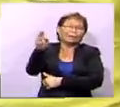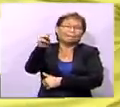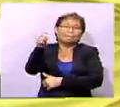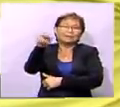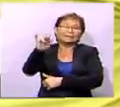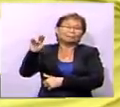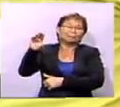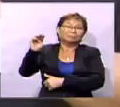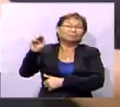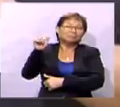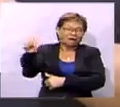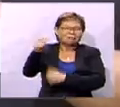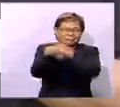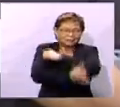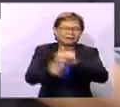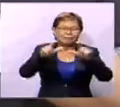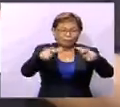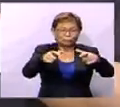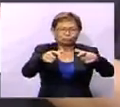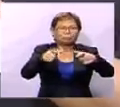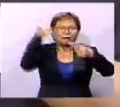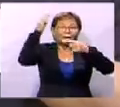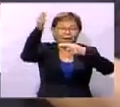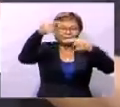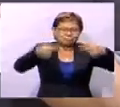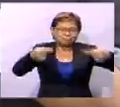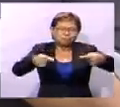untuk menentukan negara dan pasukan kelab yang bakal ditemui.